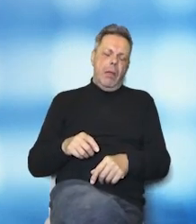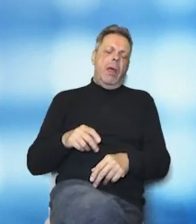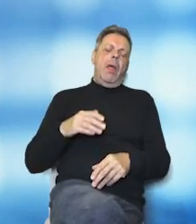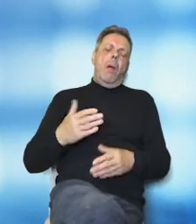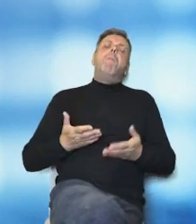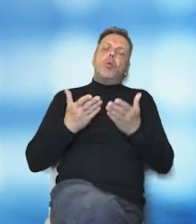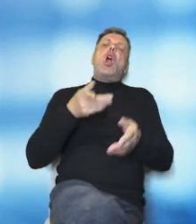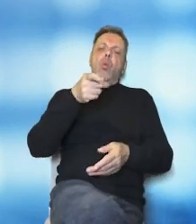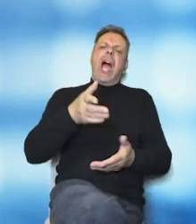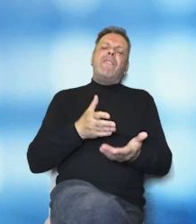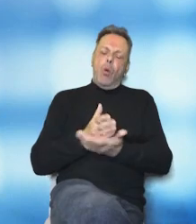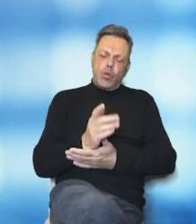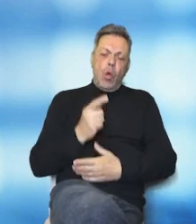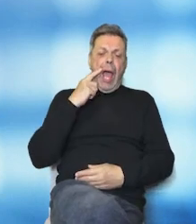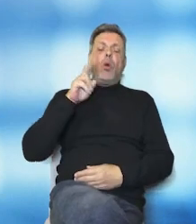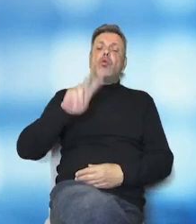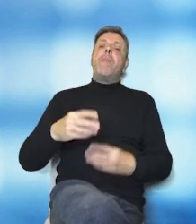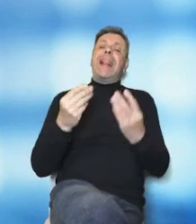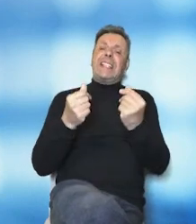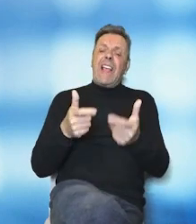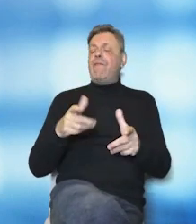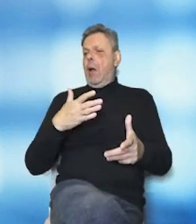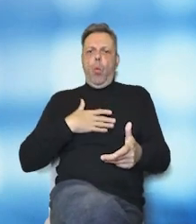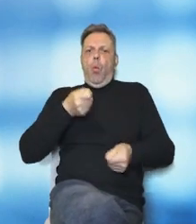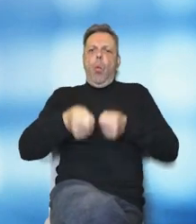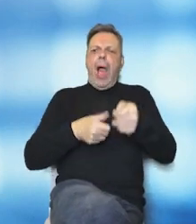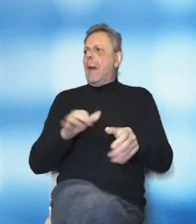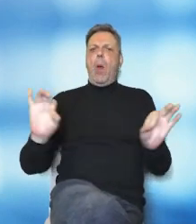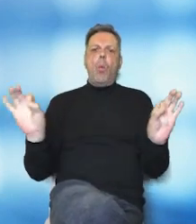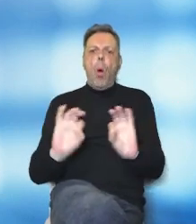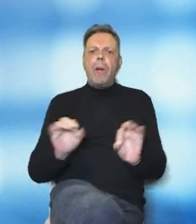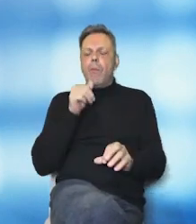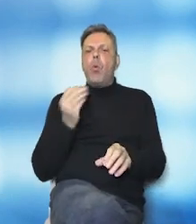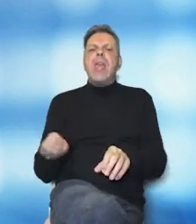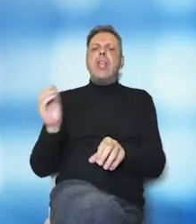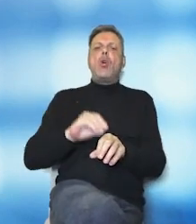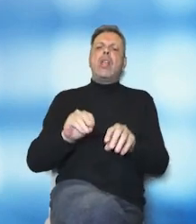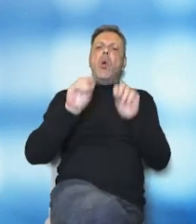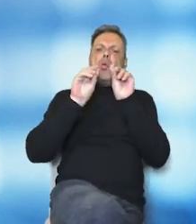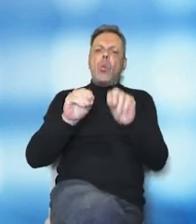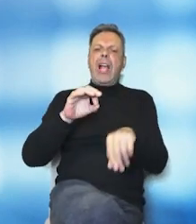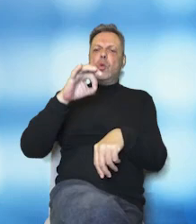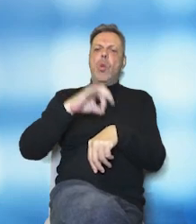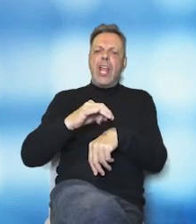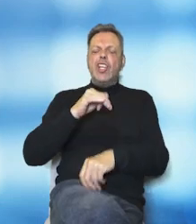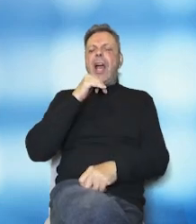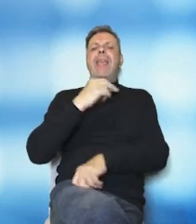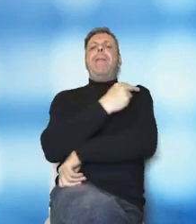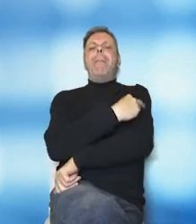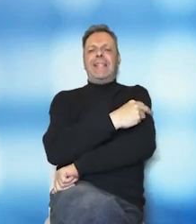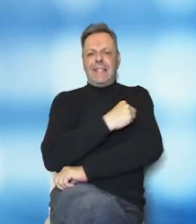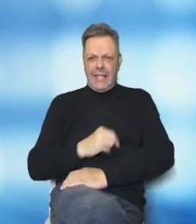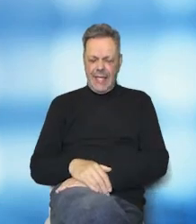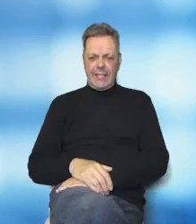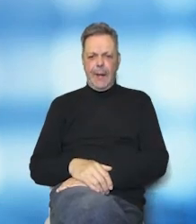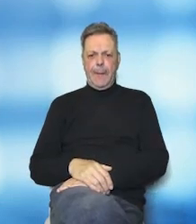usluge ukoliko su imale sredstva za ulaganje u opremu i u dodatnu edukaciju liječnika i medicinske sestre.